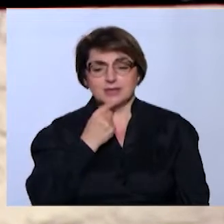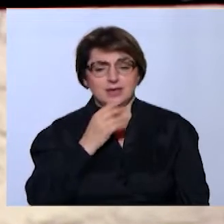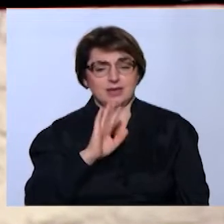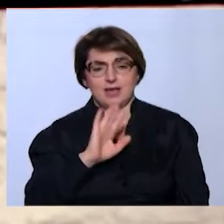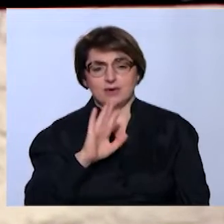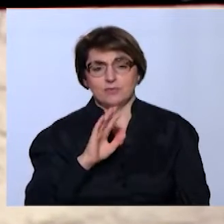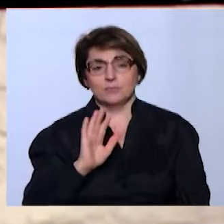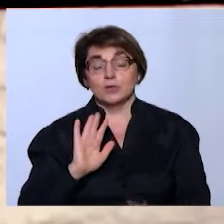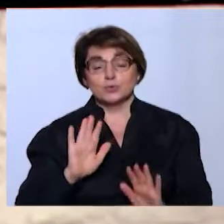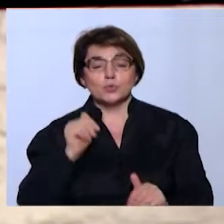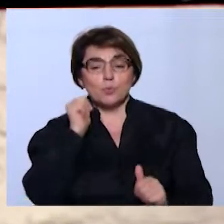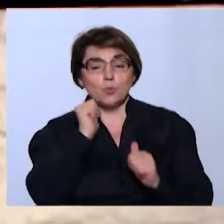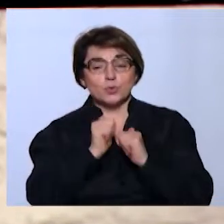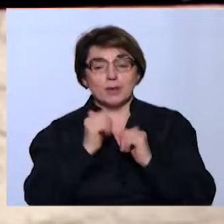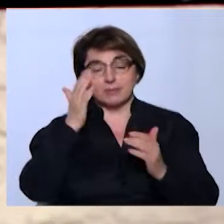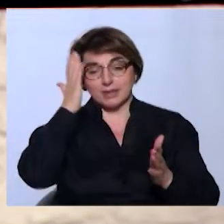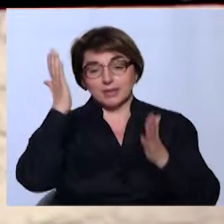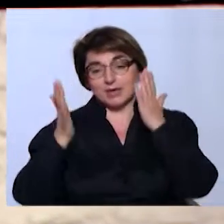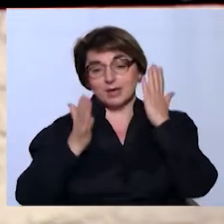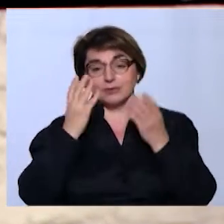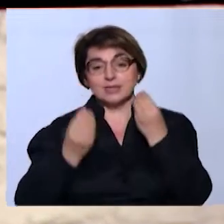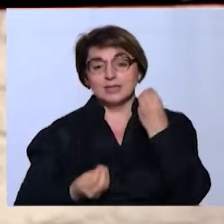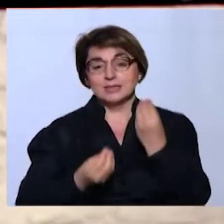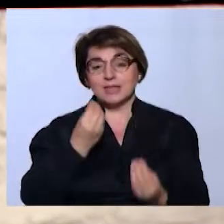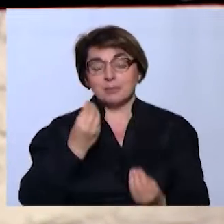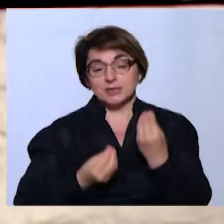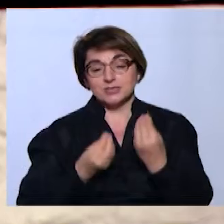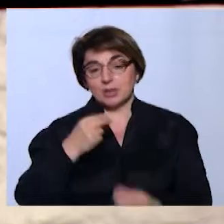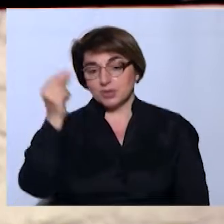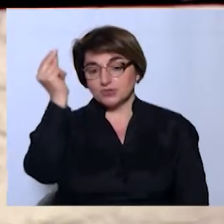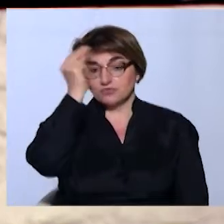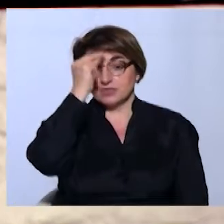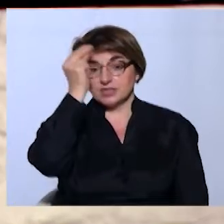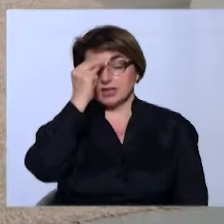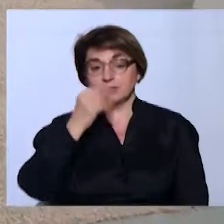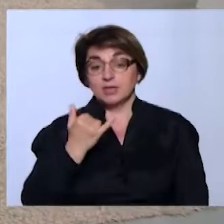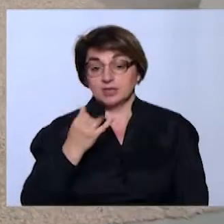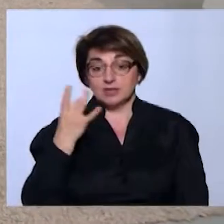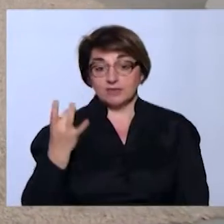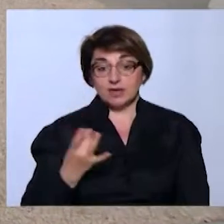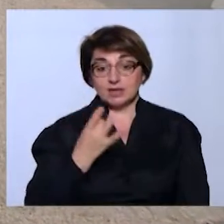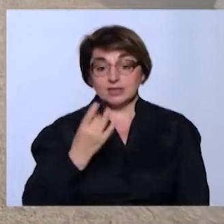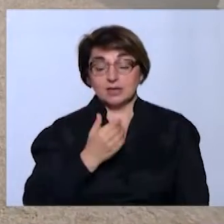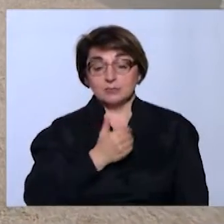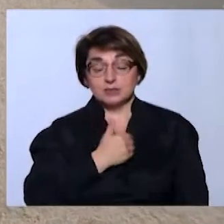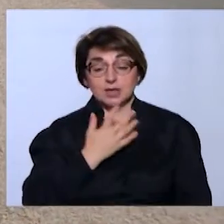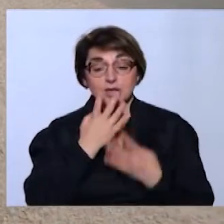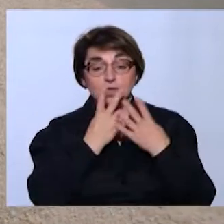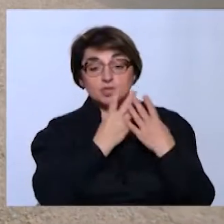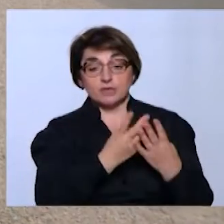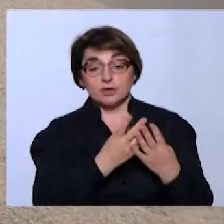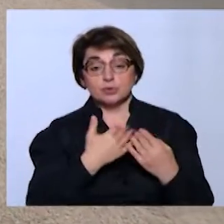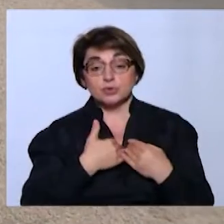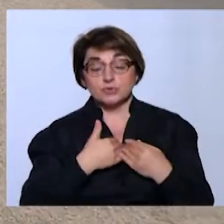არის. სულ მხიარულად და თამაშ-თამაშით ვისწავლით. ახლა კიდევ ერთხელ მინდა შევხედოთ